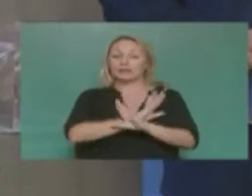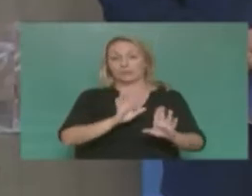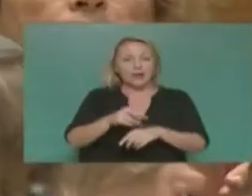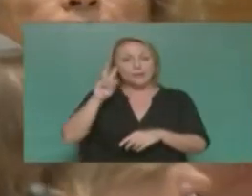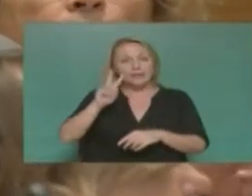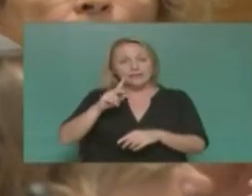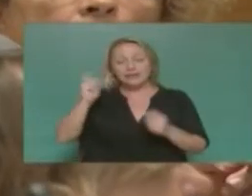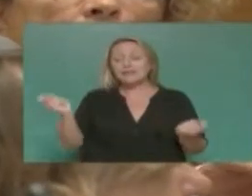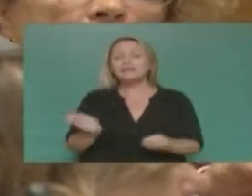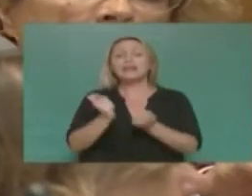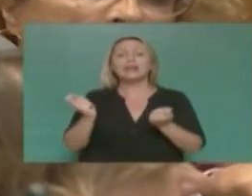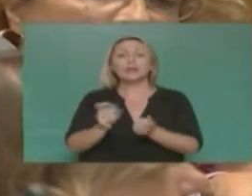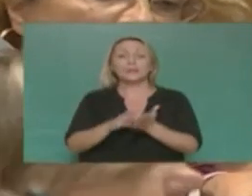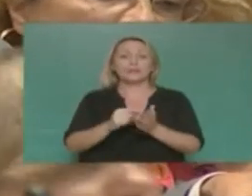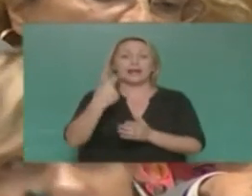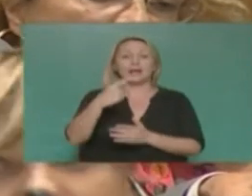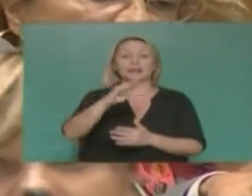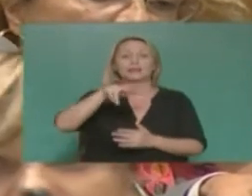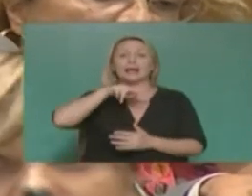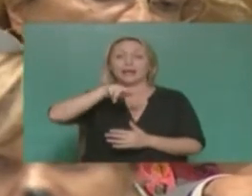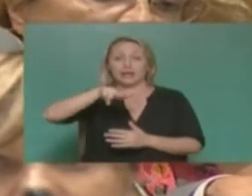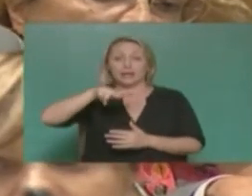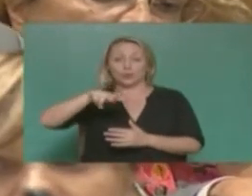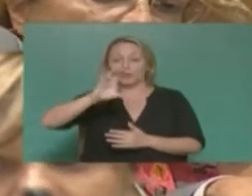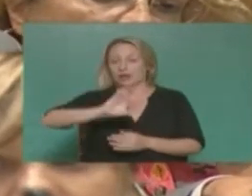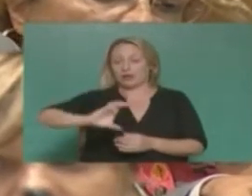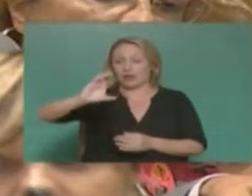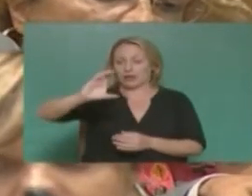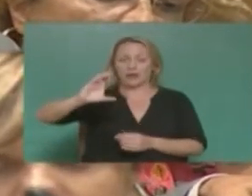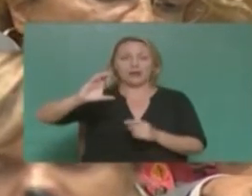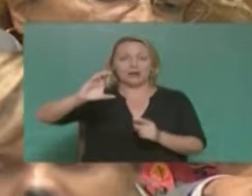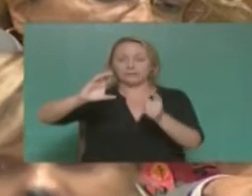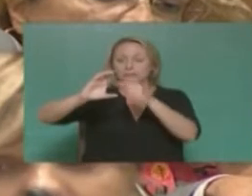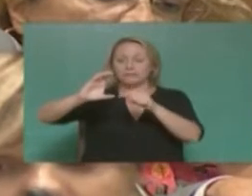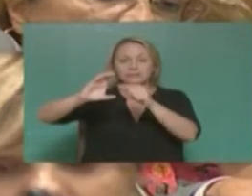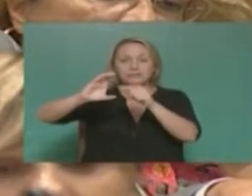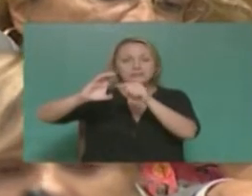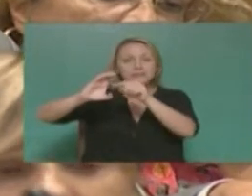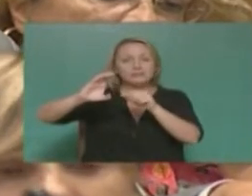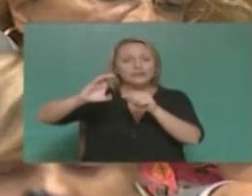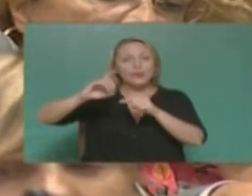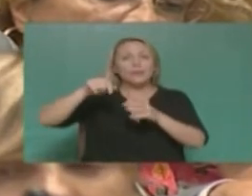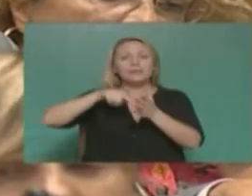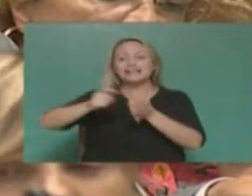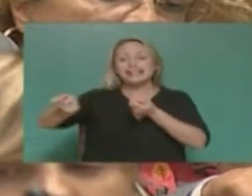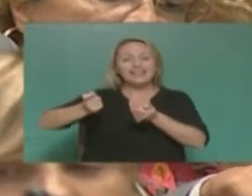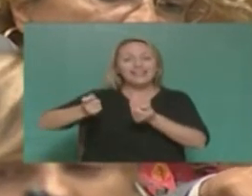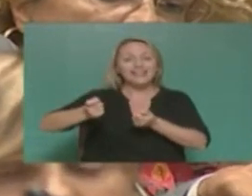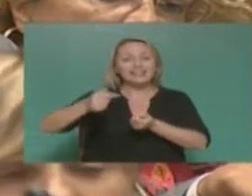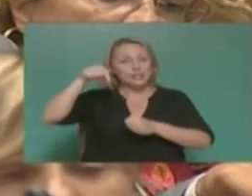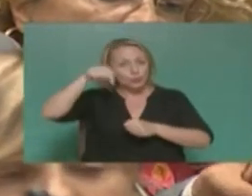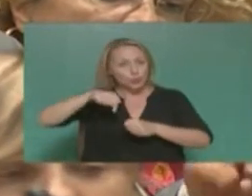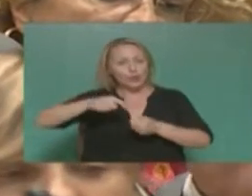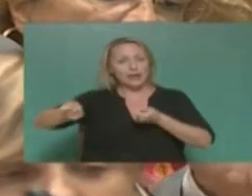αποδίδει. Από αυτά τα 150 εκατομμύρια θα ήταν καλό να ξέραμε ποια είναι εκείνα που θεωρεί η διοίκηση ότι είναι